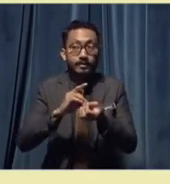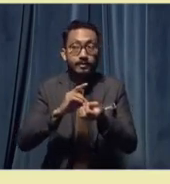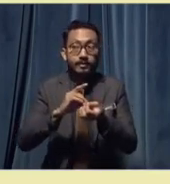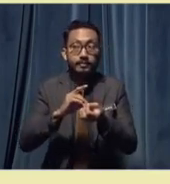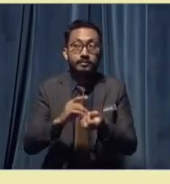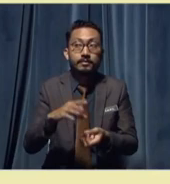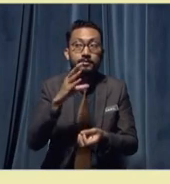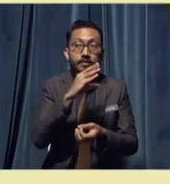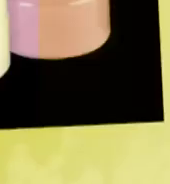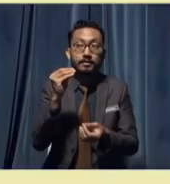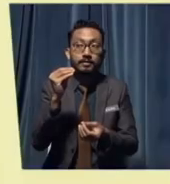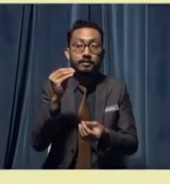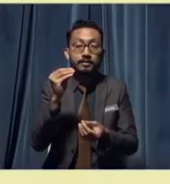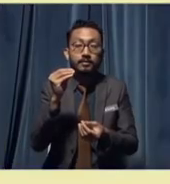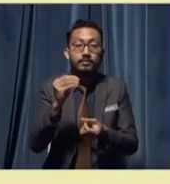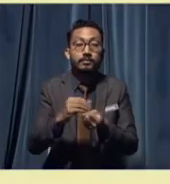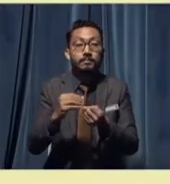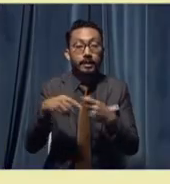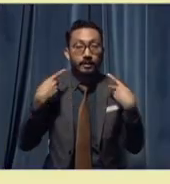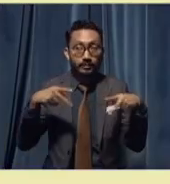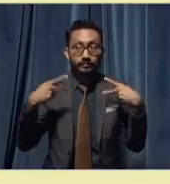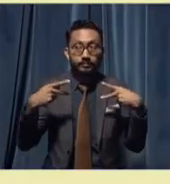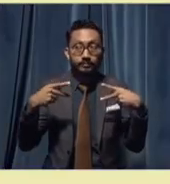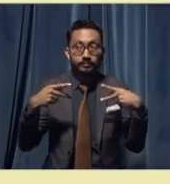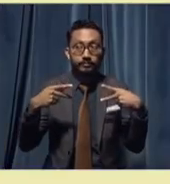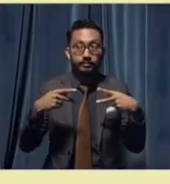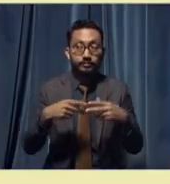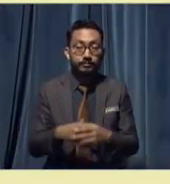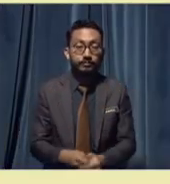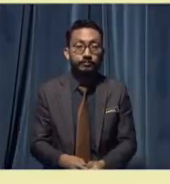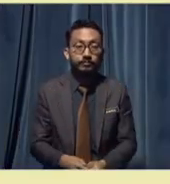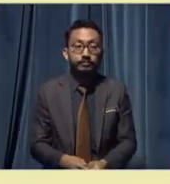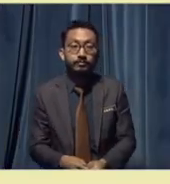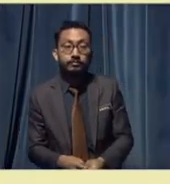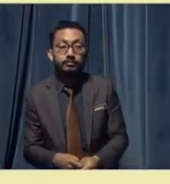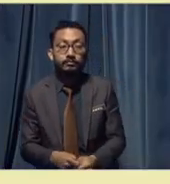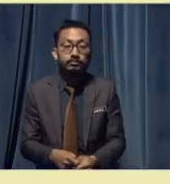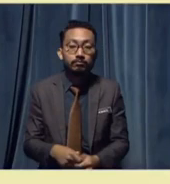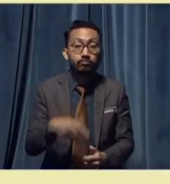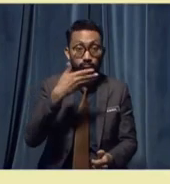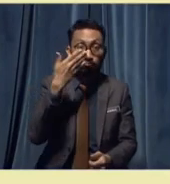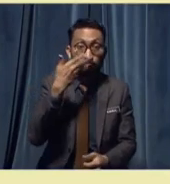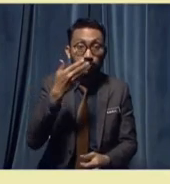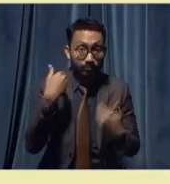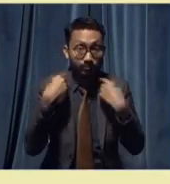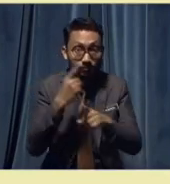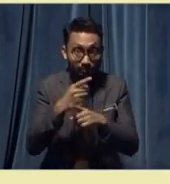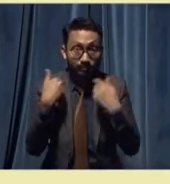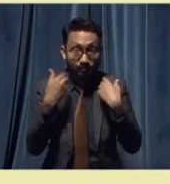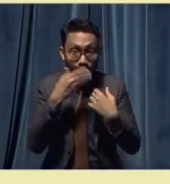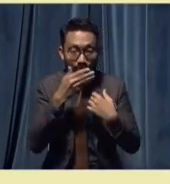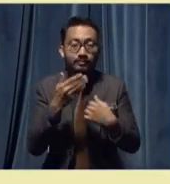Seterusnya, tambahan pewangi yang berfungsi untuk memberi bau